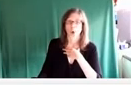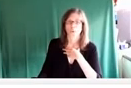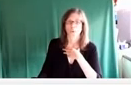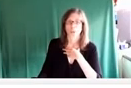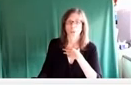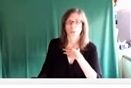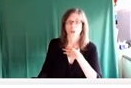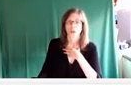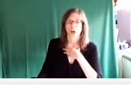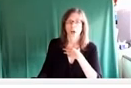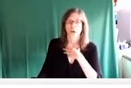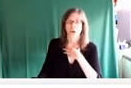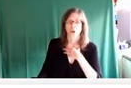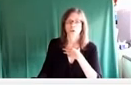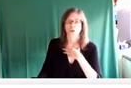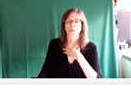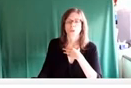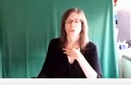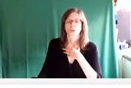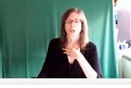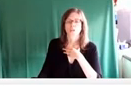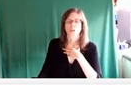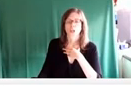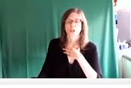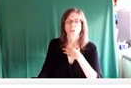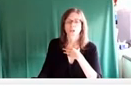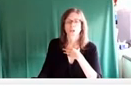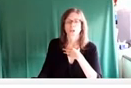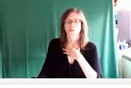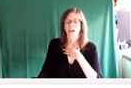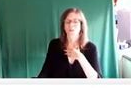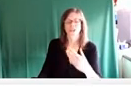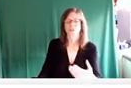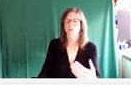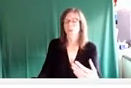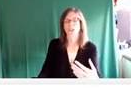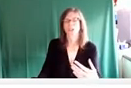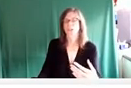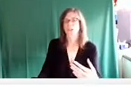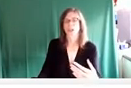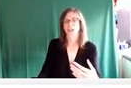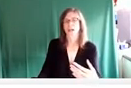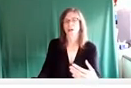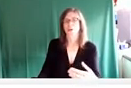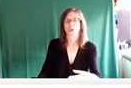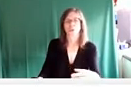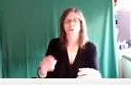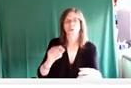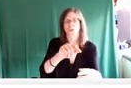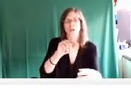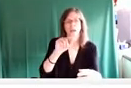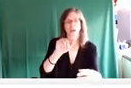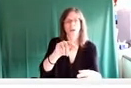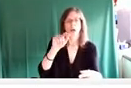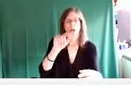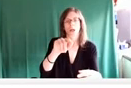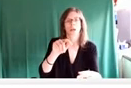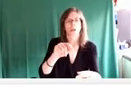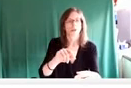des profs aussi, là. J'ai ce graphique-là, j'aimerais ça le refaire, mais j'ai plus les données qui sont derrière. On pourrait-tu juste le